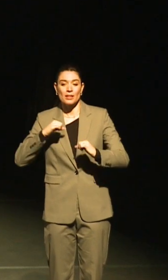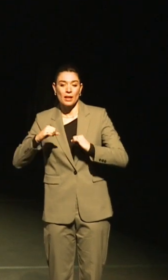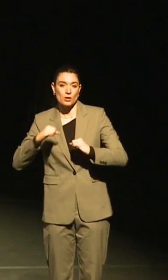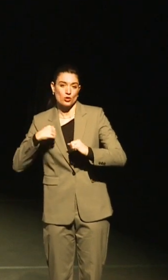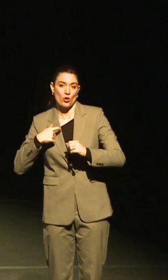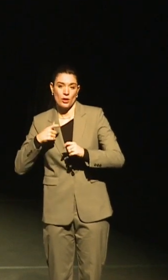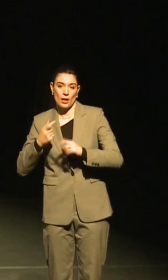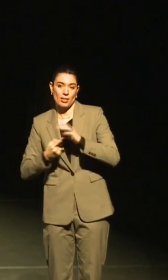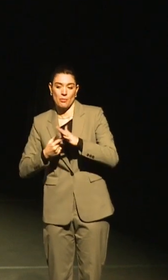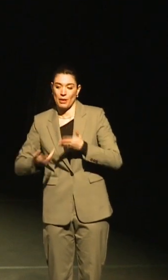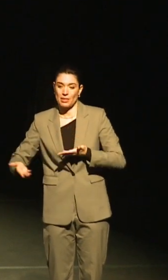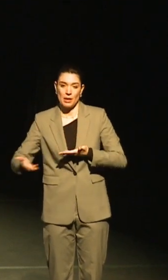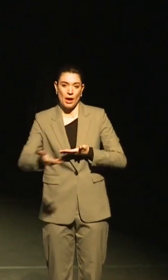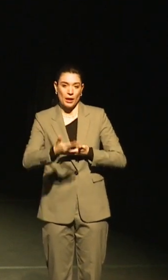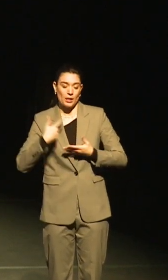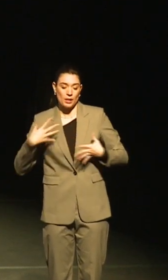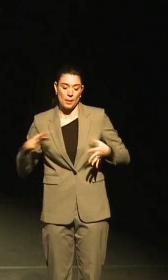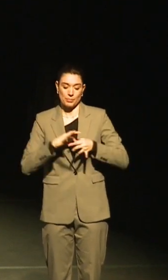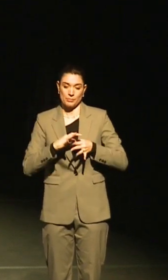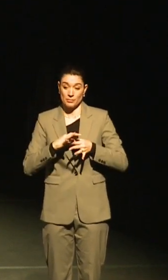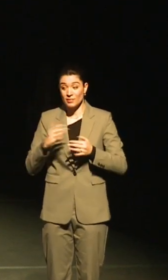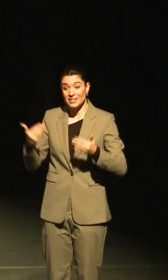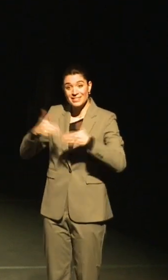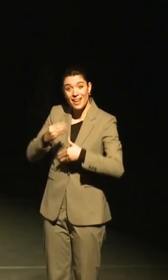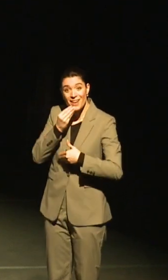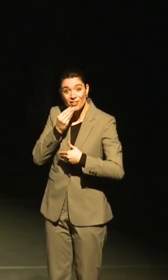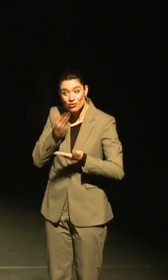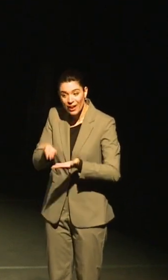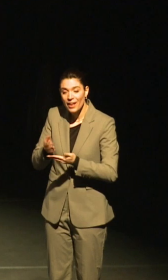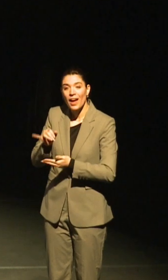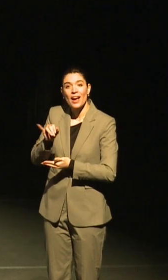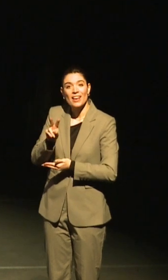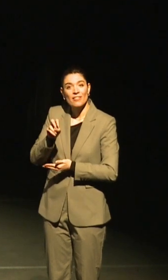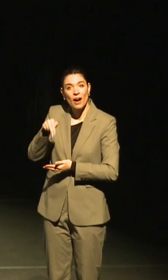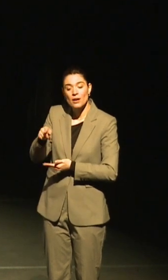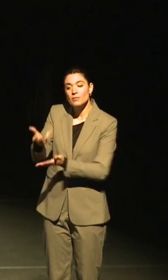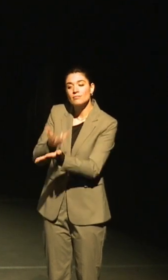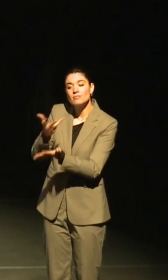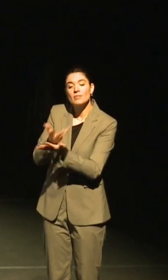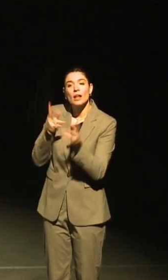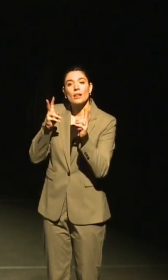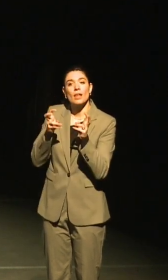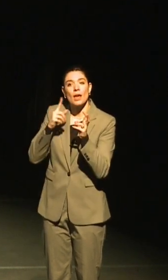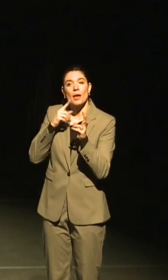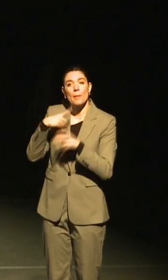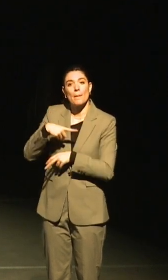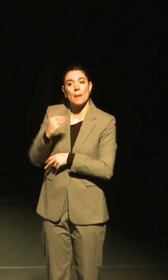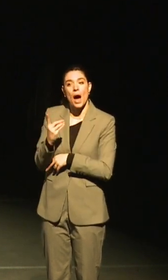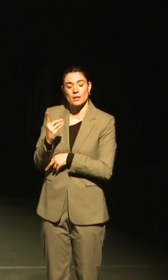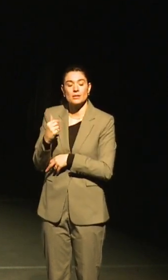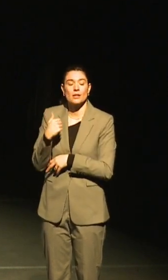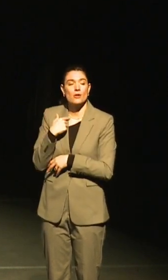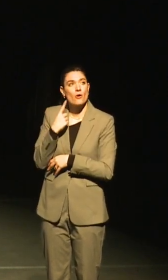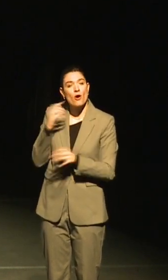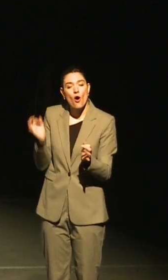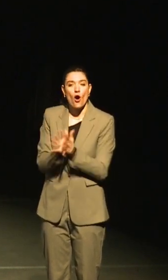in quella sera Ivan mi parlò di pars disse Questa è una bella occasione per essere classe dirigente una delle